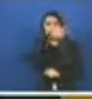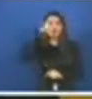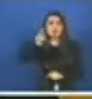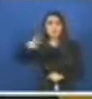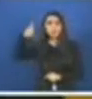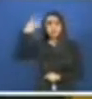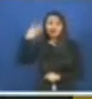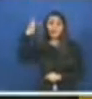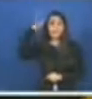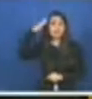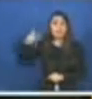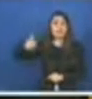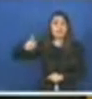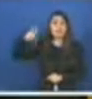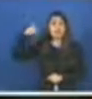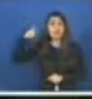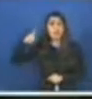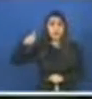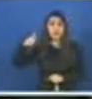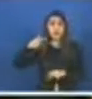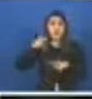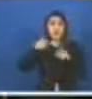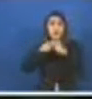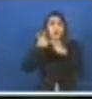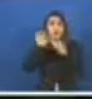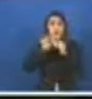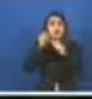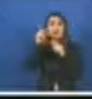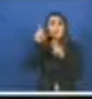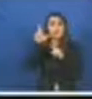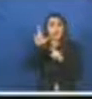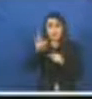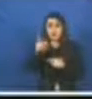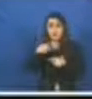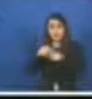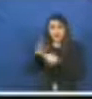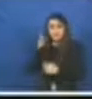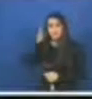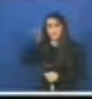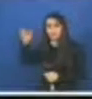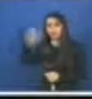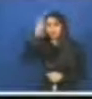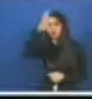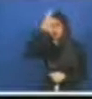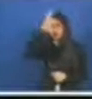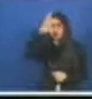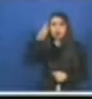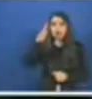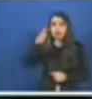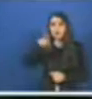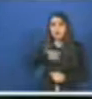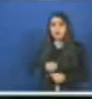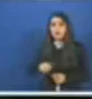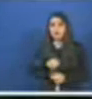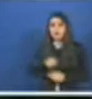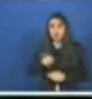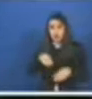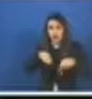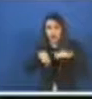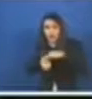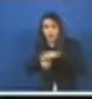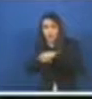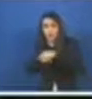Cumhurbaşkanı veya Başbakan'ın Erbil'e ziyaretleri esnasında Irak Kürt Bölgesel Yönetimi adı